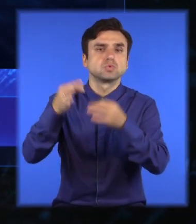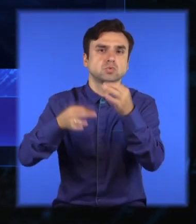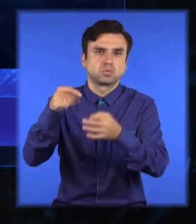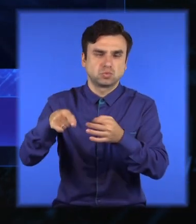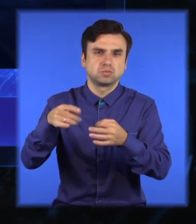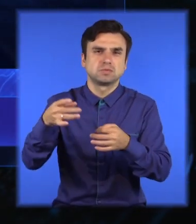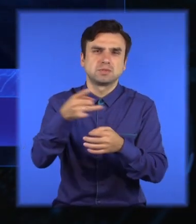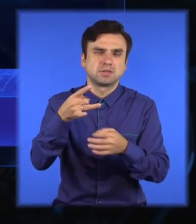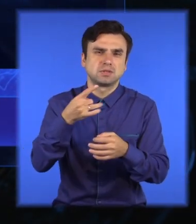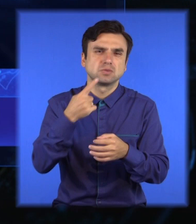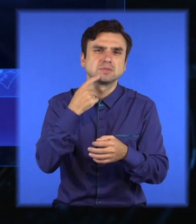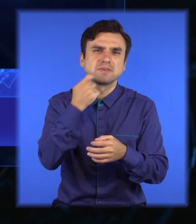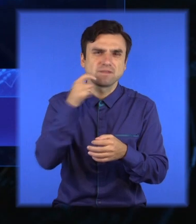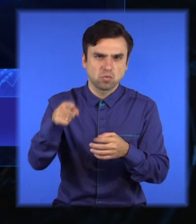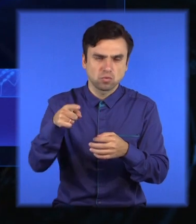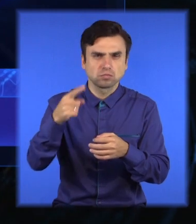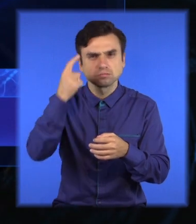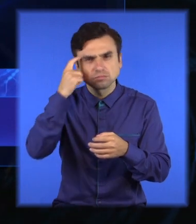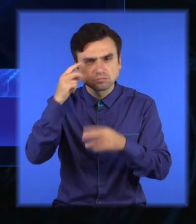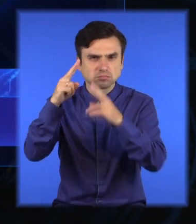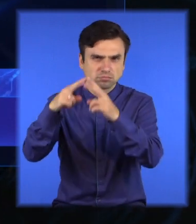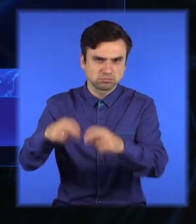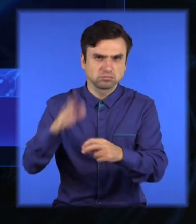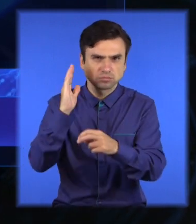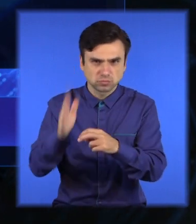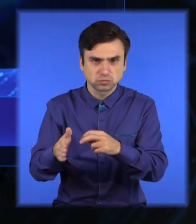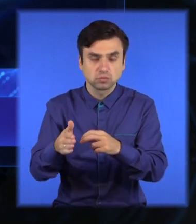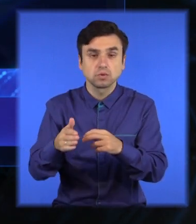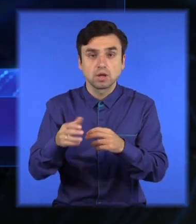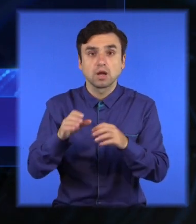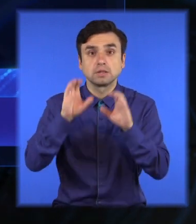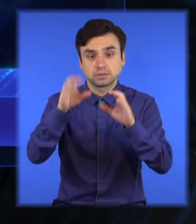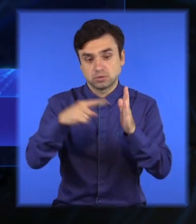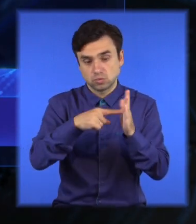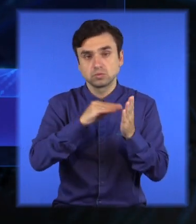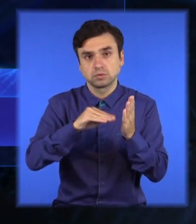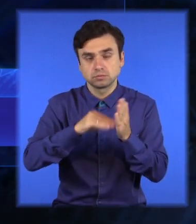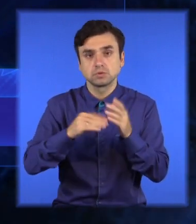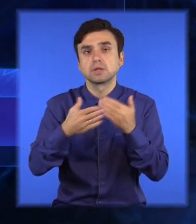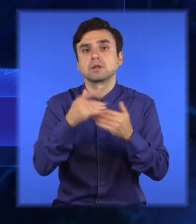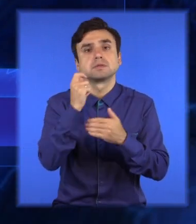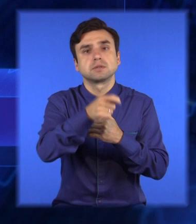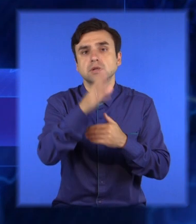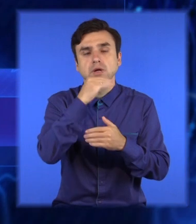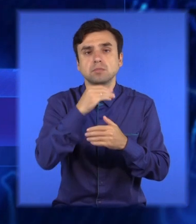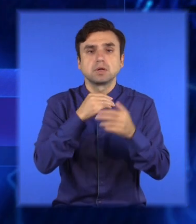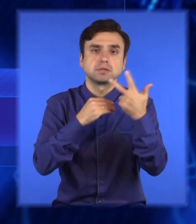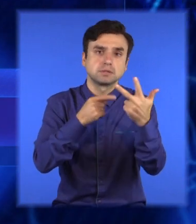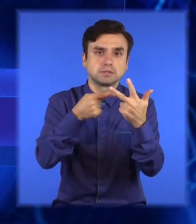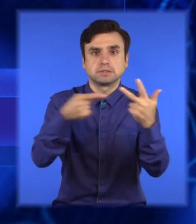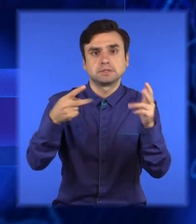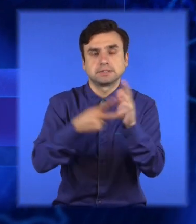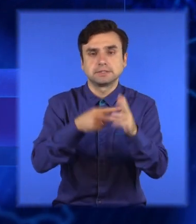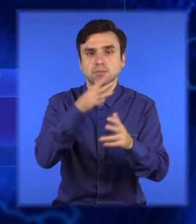большой протяженности, и людям очень тяжело добираться на край города с других районов города. Просто если делать